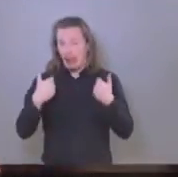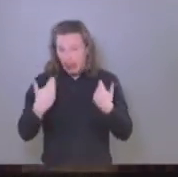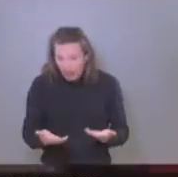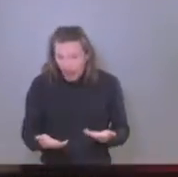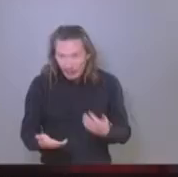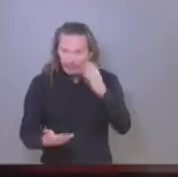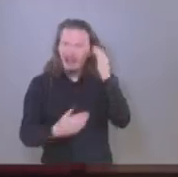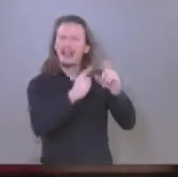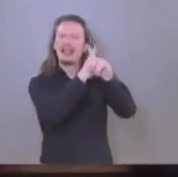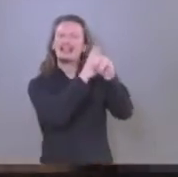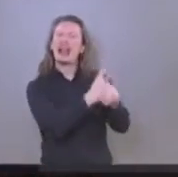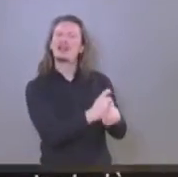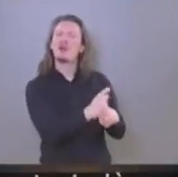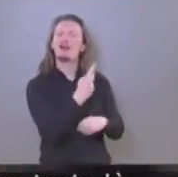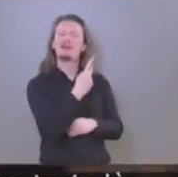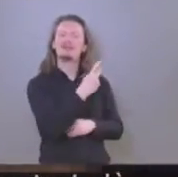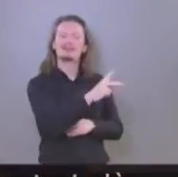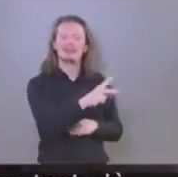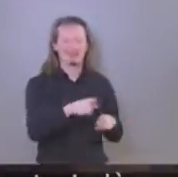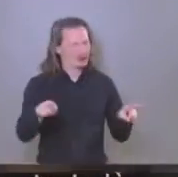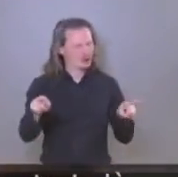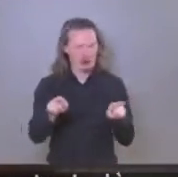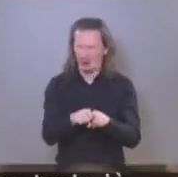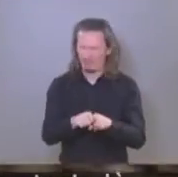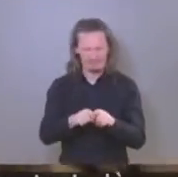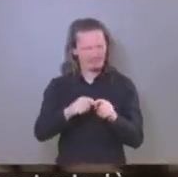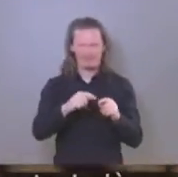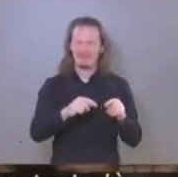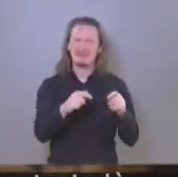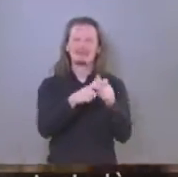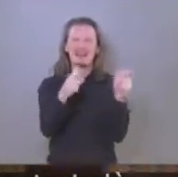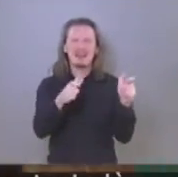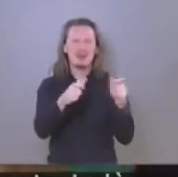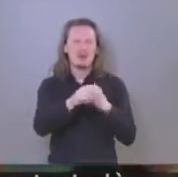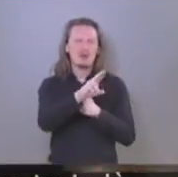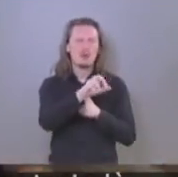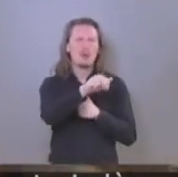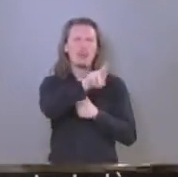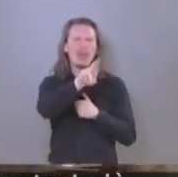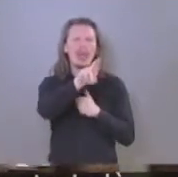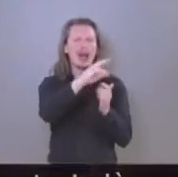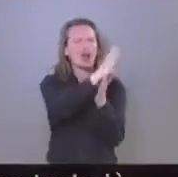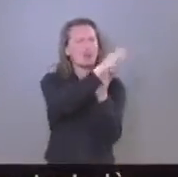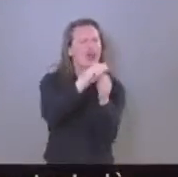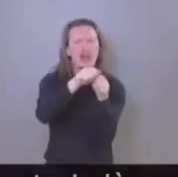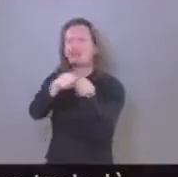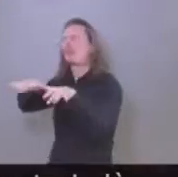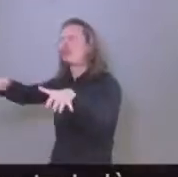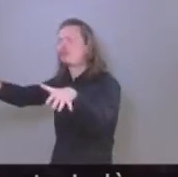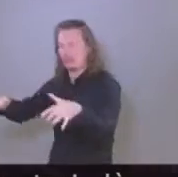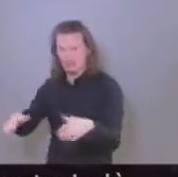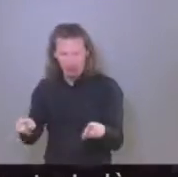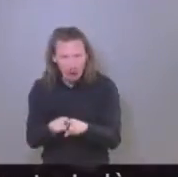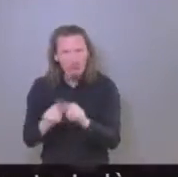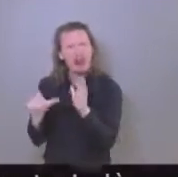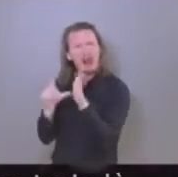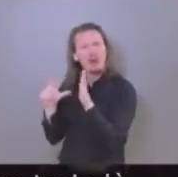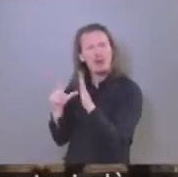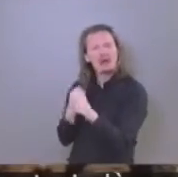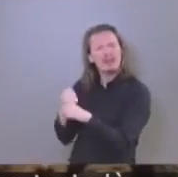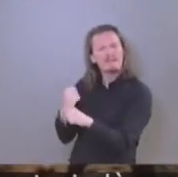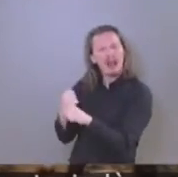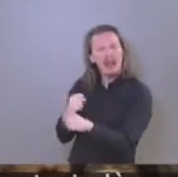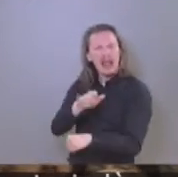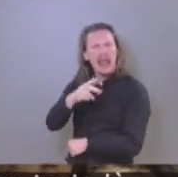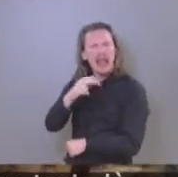leur calcul, c'est l'ubérisation généralisée. Vous en avez eu un avant-goût dans la loi El Khomri, que nous abrogerons.